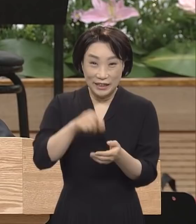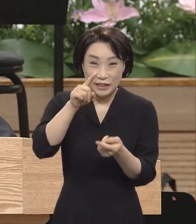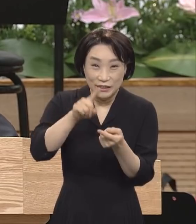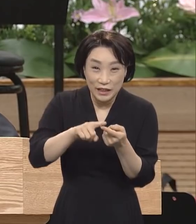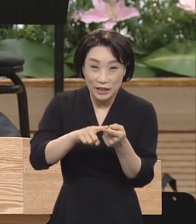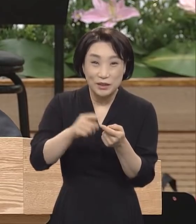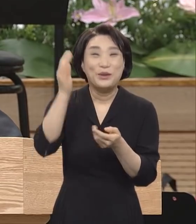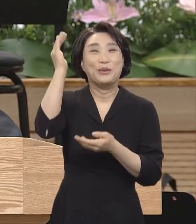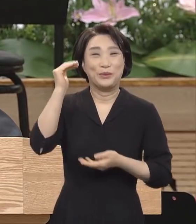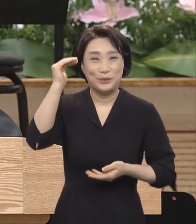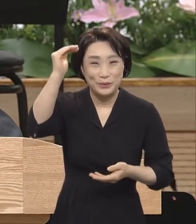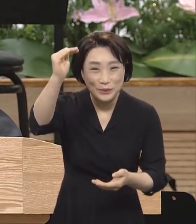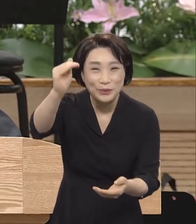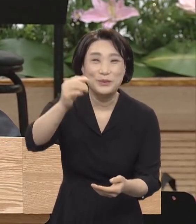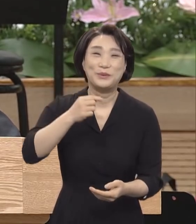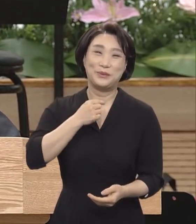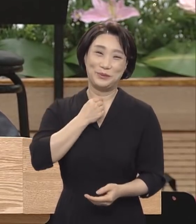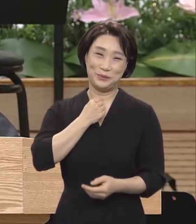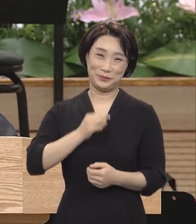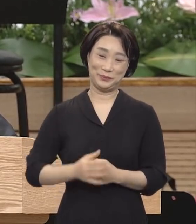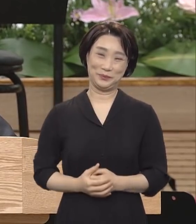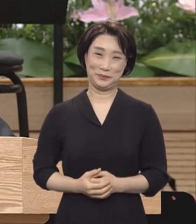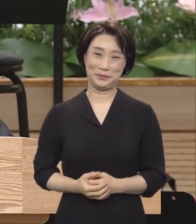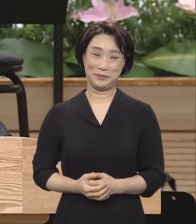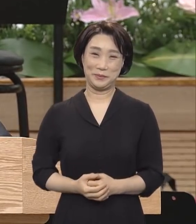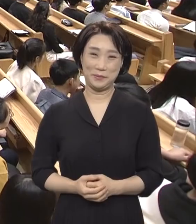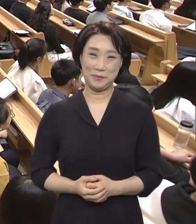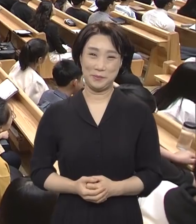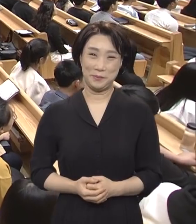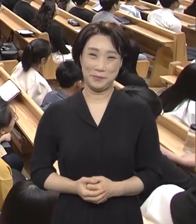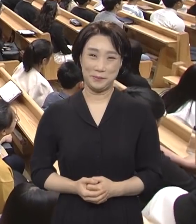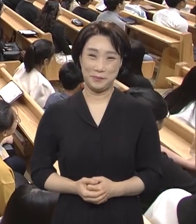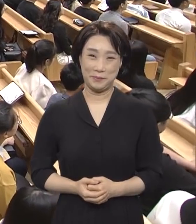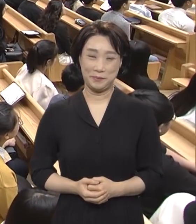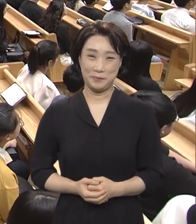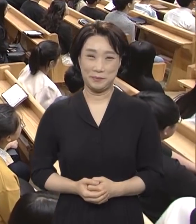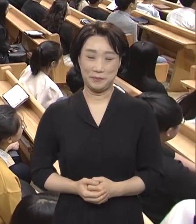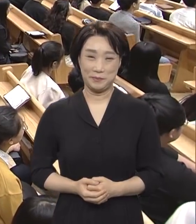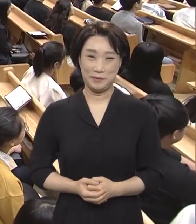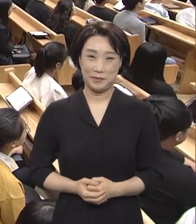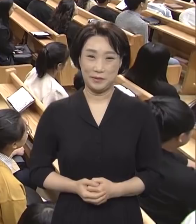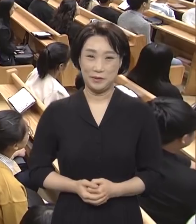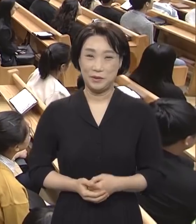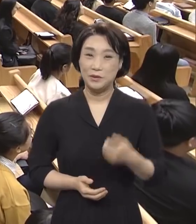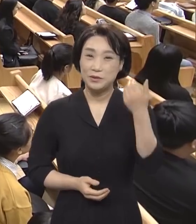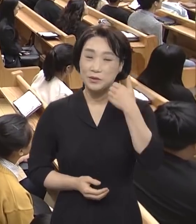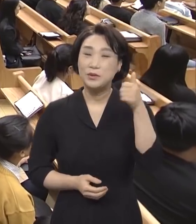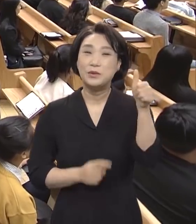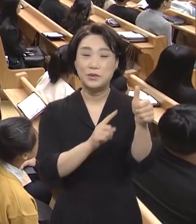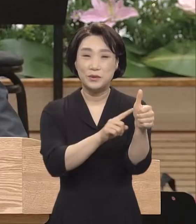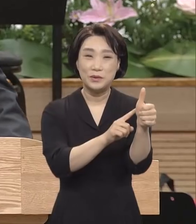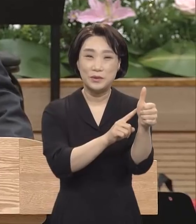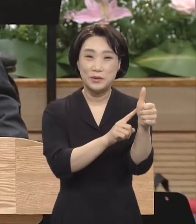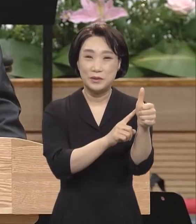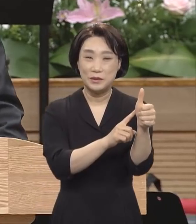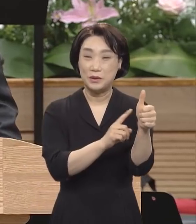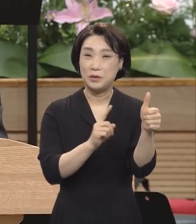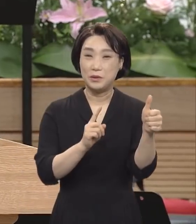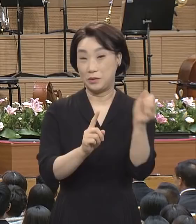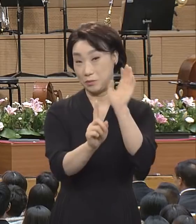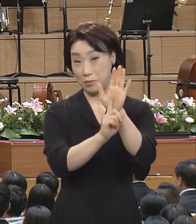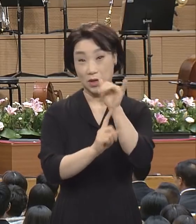말씀을 나누려고 합니다 어떤 학자들은 말해요 야